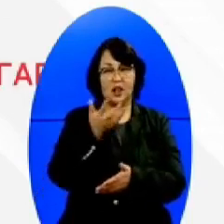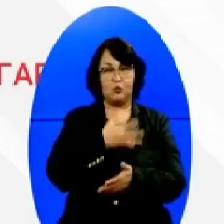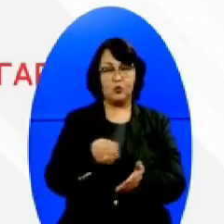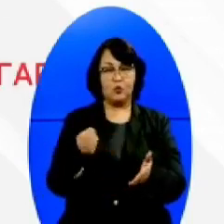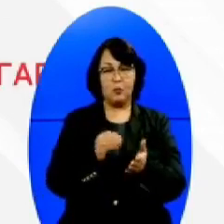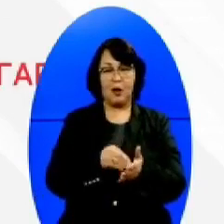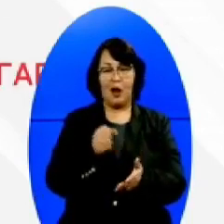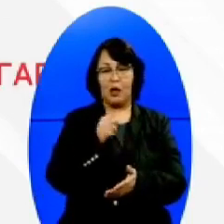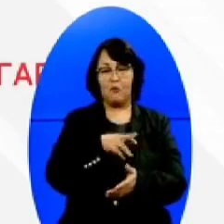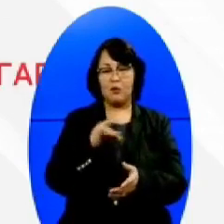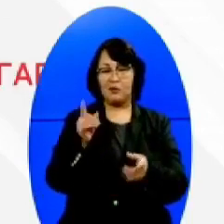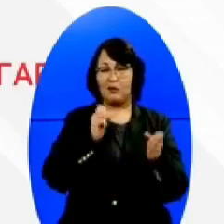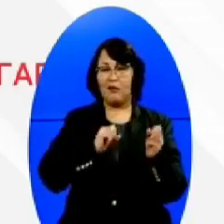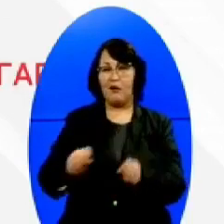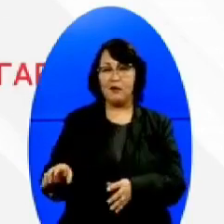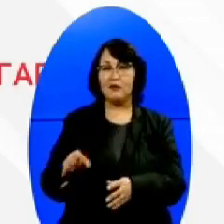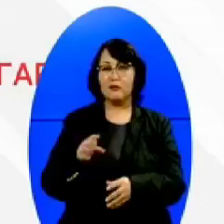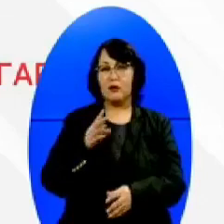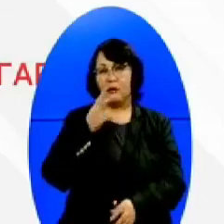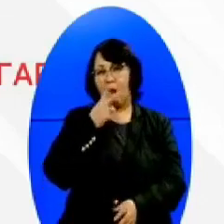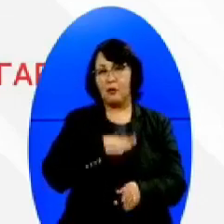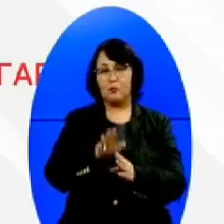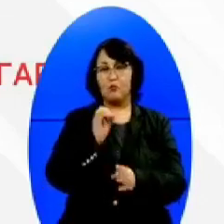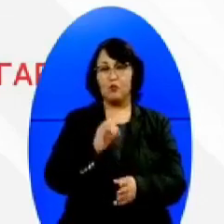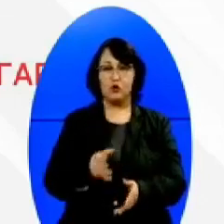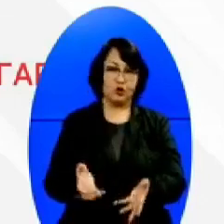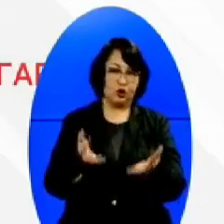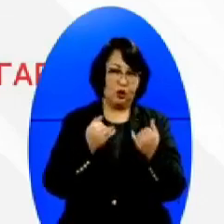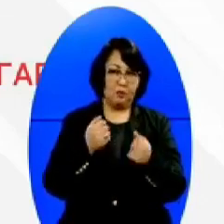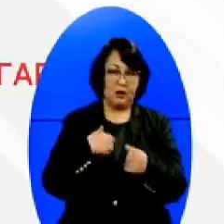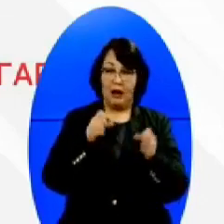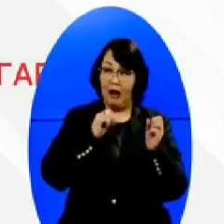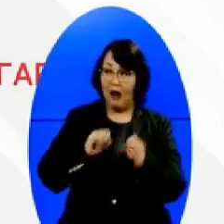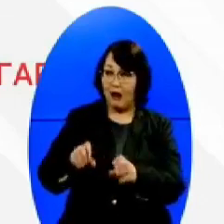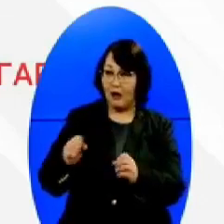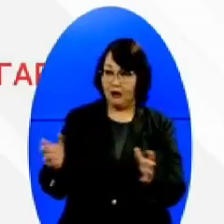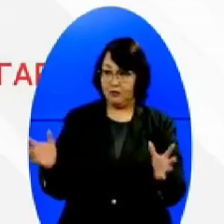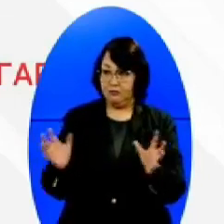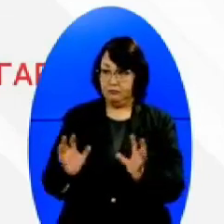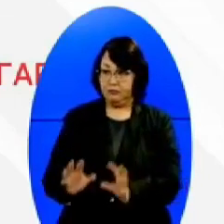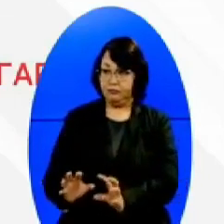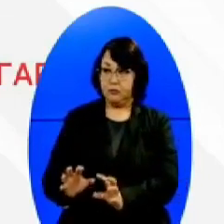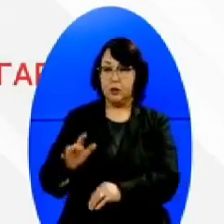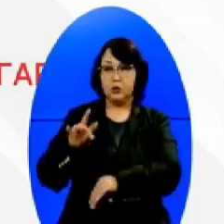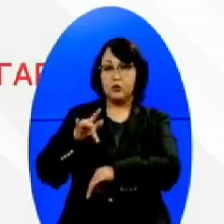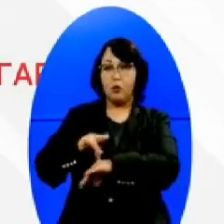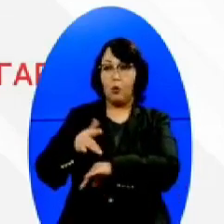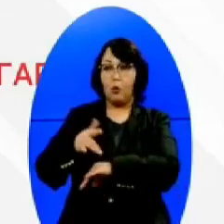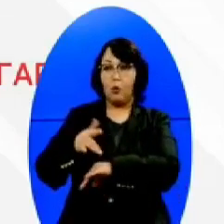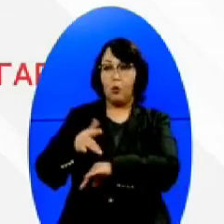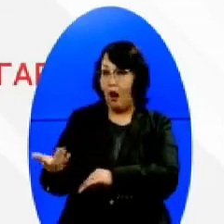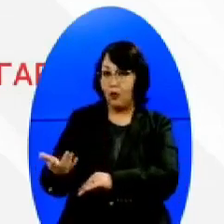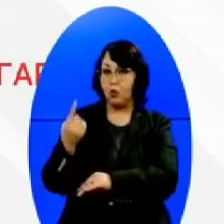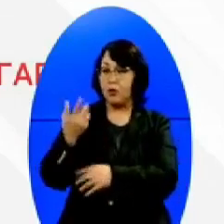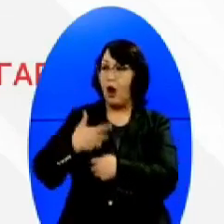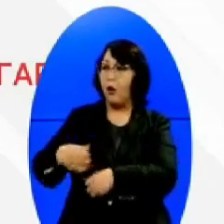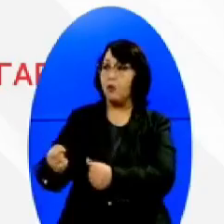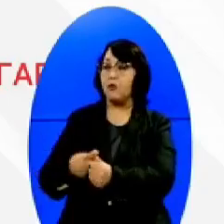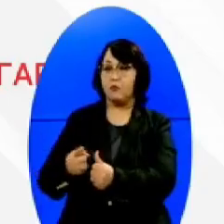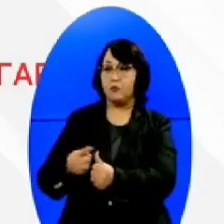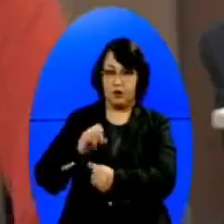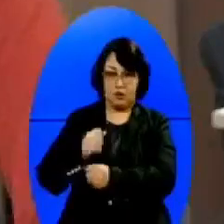тооцоо гарч байна. Гэвч манайд хаягдл аккумуляторыг хаях нэгдсэн цэг хүлээн авч боловсруулах үйлдвэр байхгүй нь хамгийн гол асуудал болоод